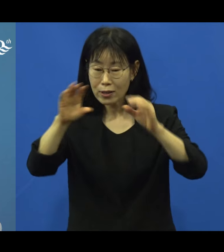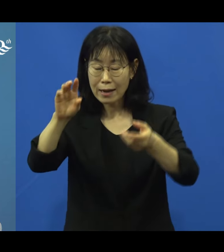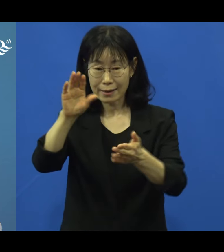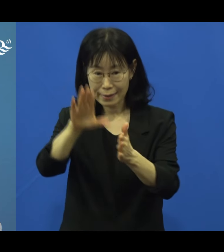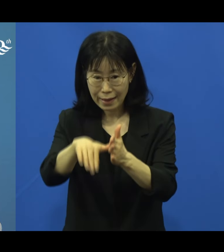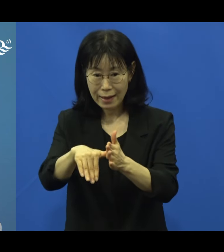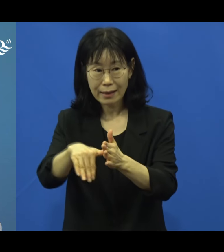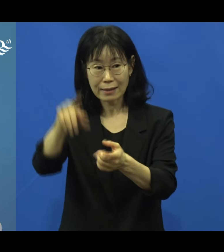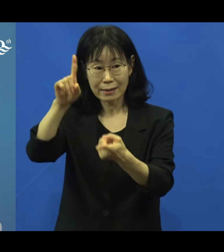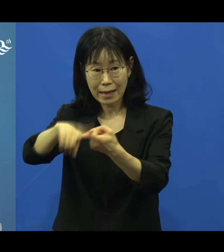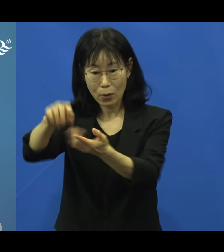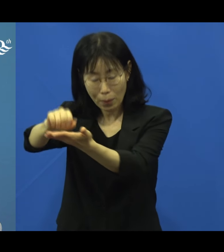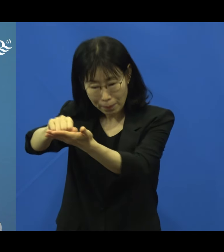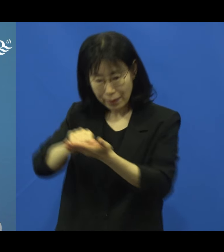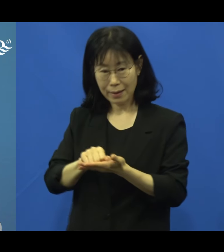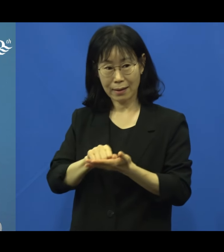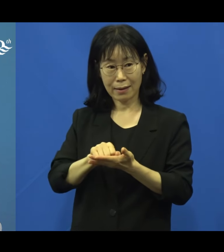것입니다.